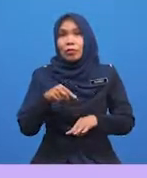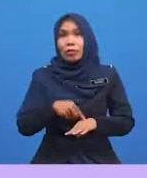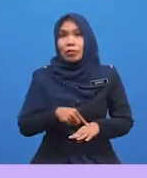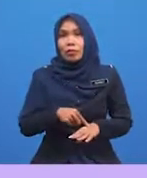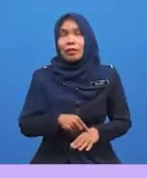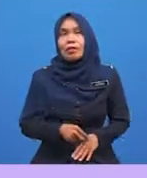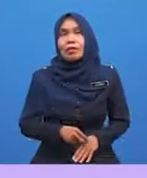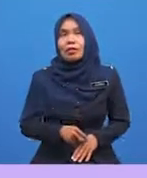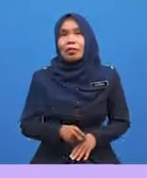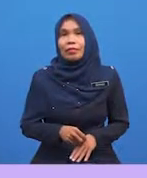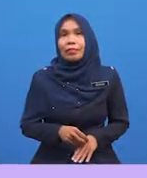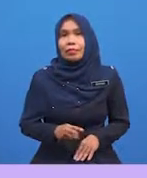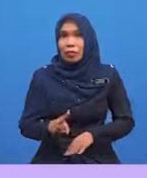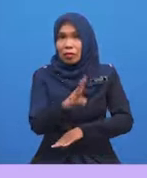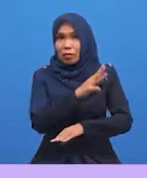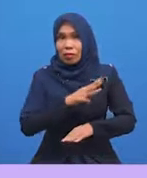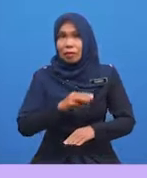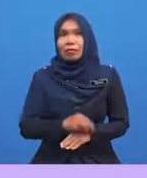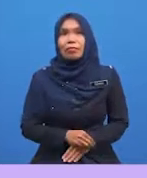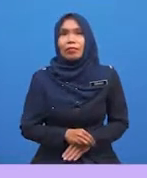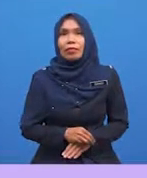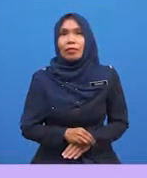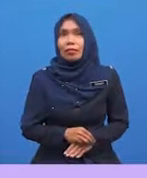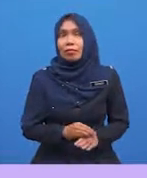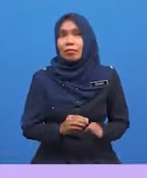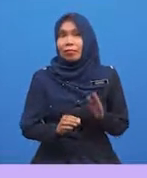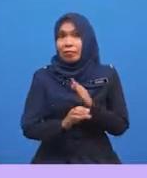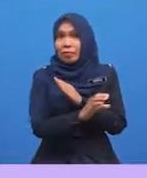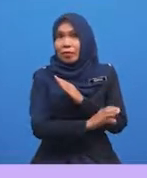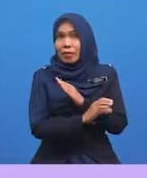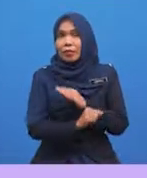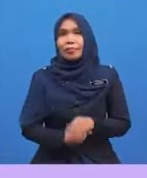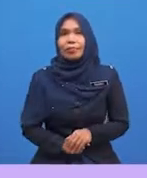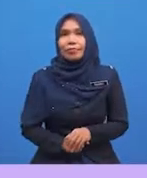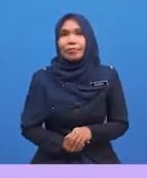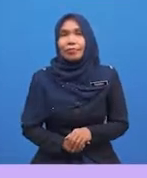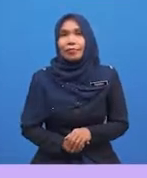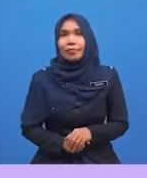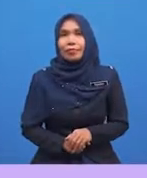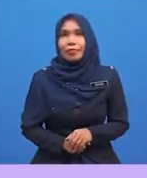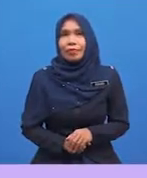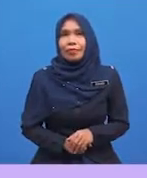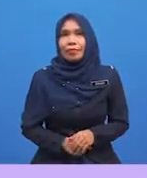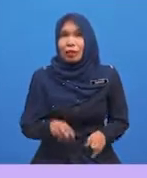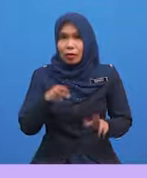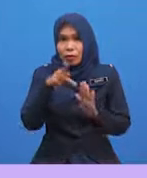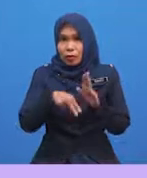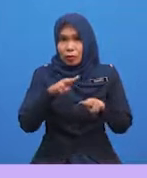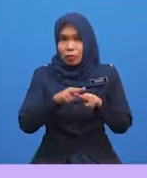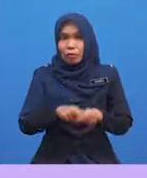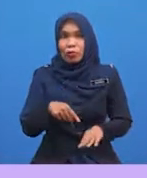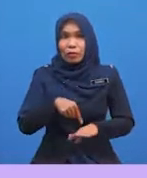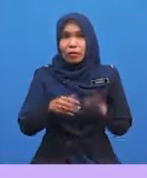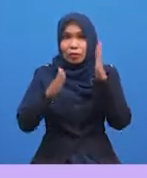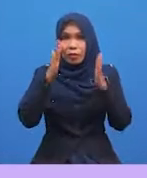atau negara. Menurut sumber Jabatan Perangkaan Malaysia, anggaran jumlah penduduk Malaysia pada